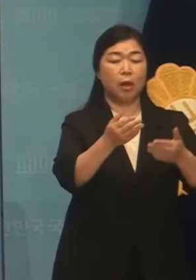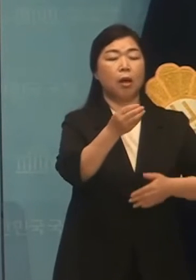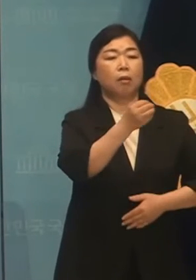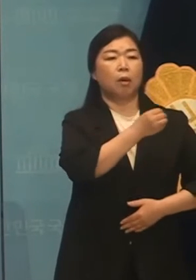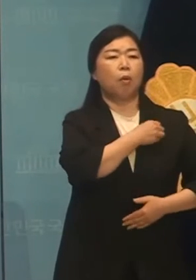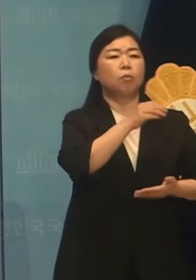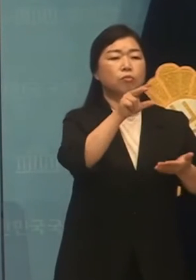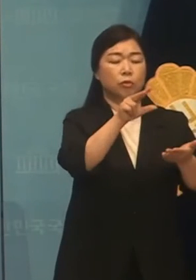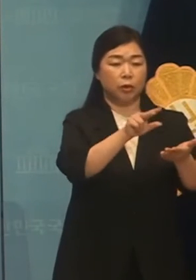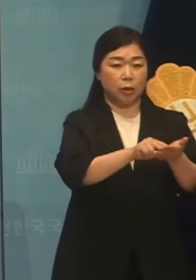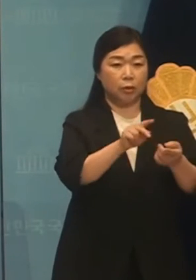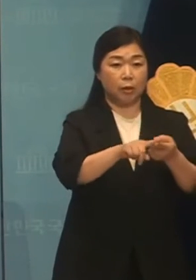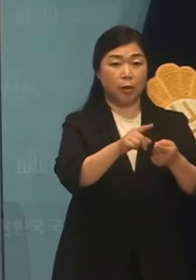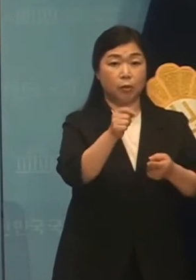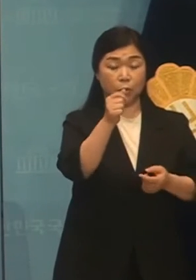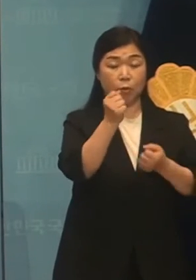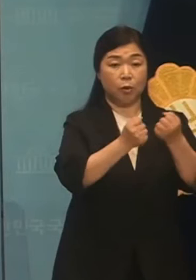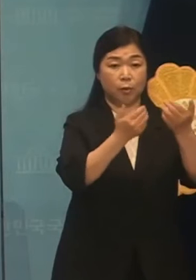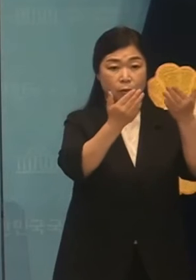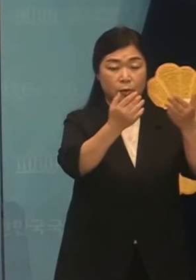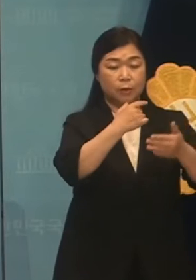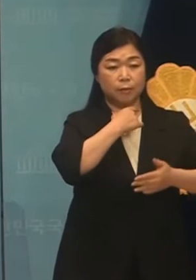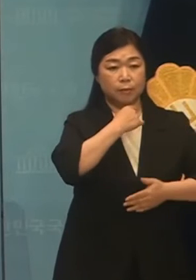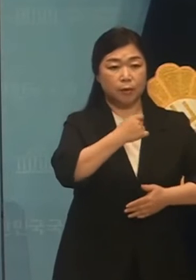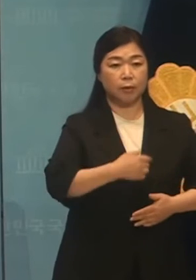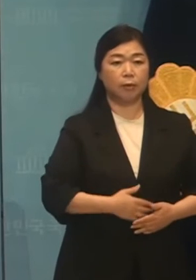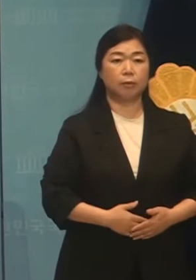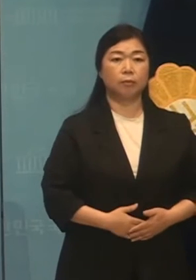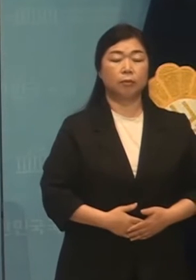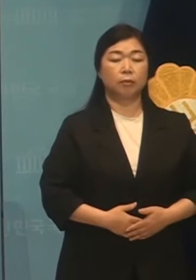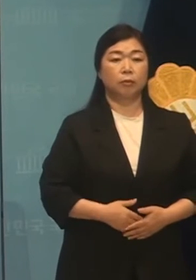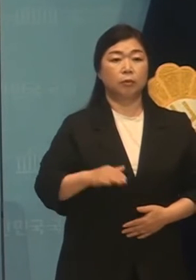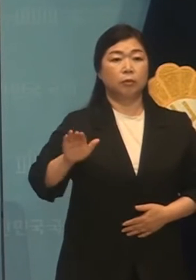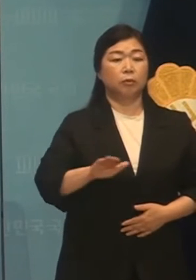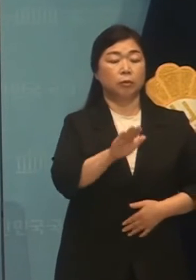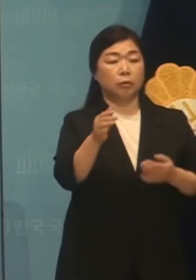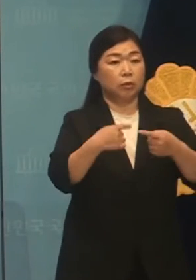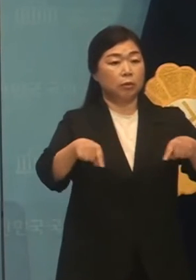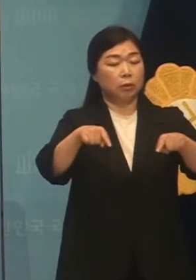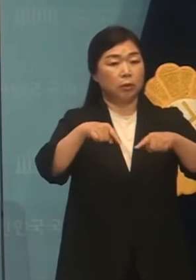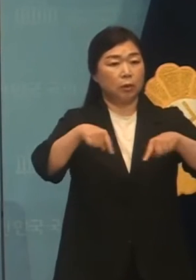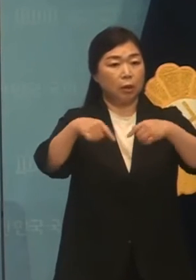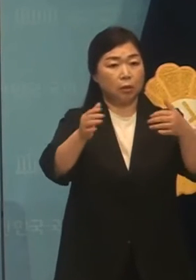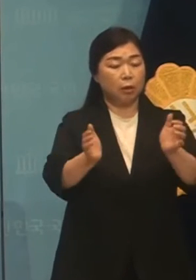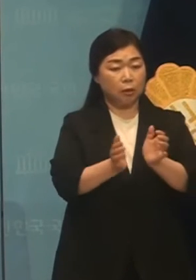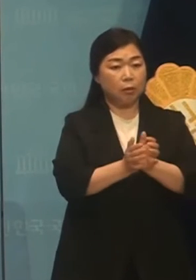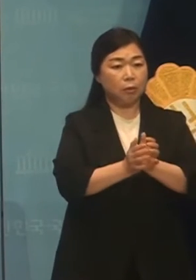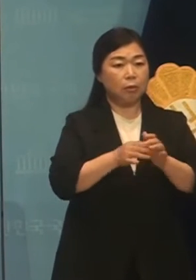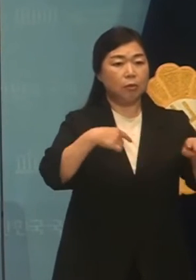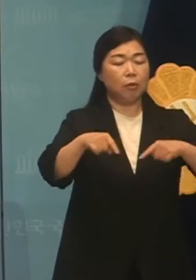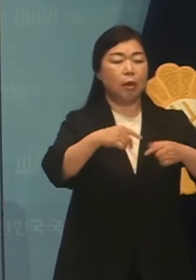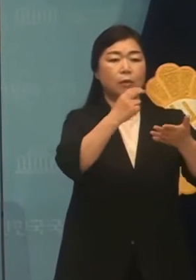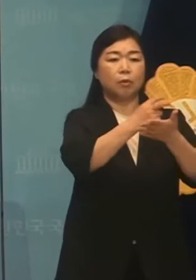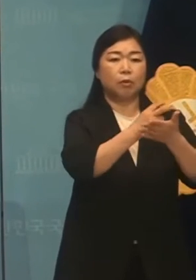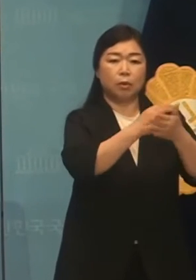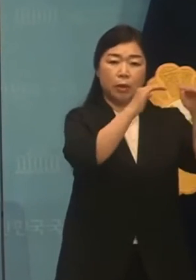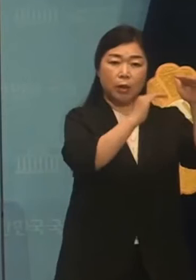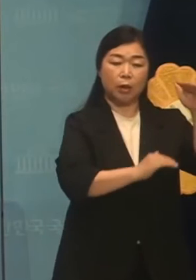당원 문제에 대해서 조금 말씀드리고자 합니다. 우리 당의 그 정강 정책